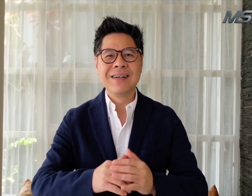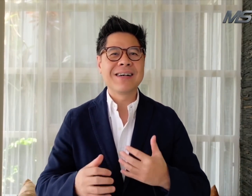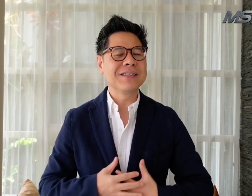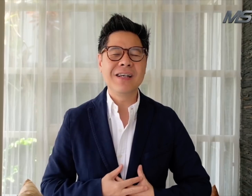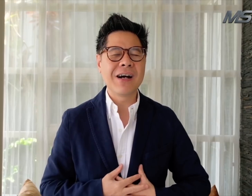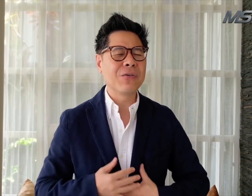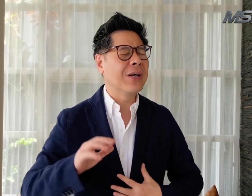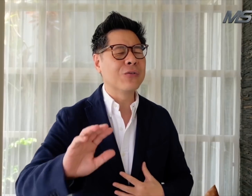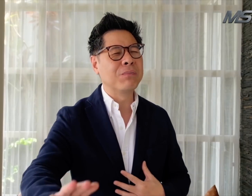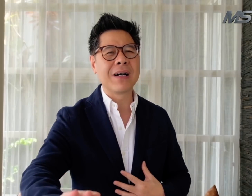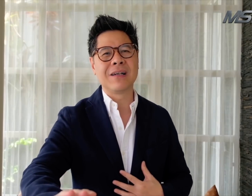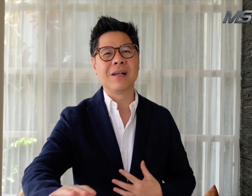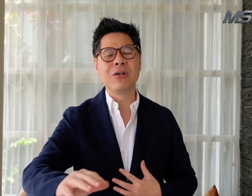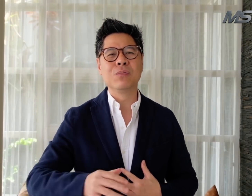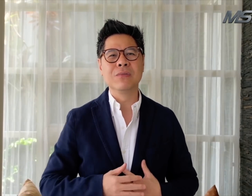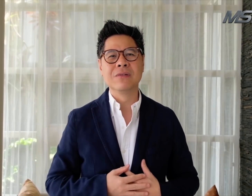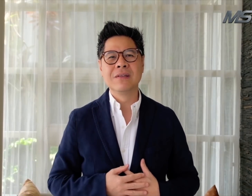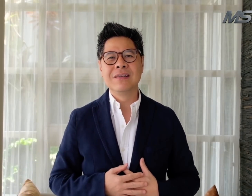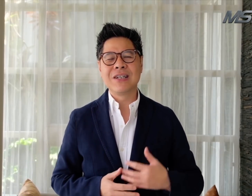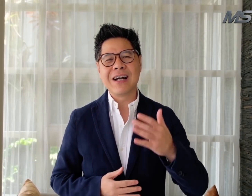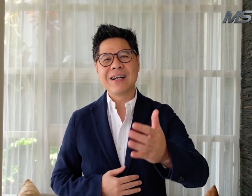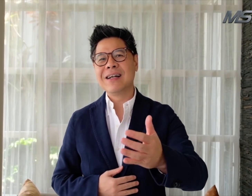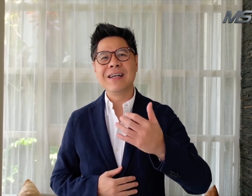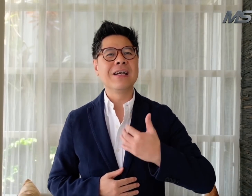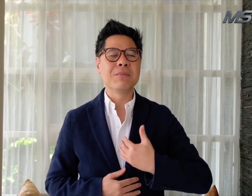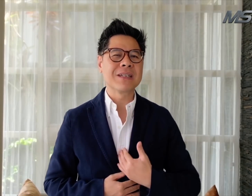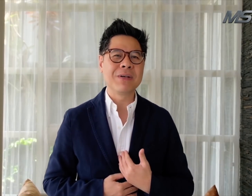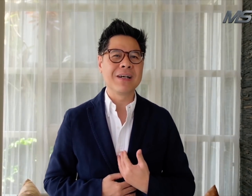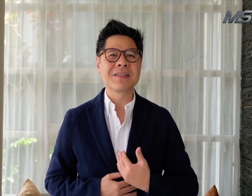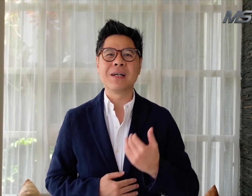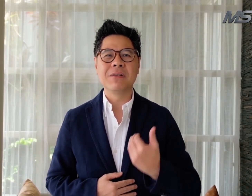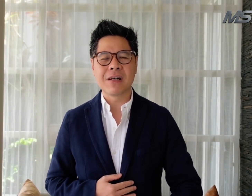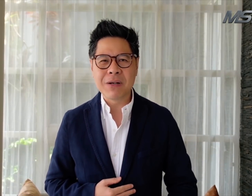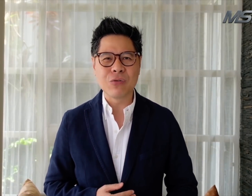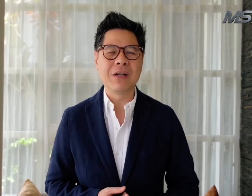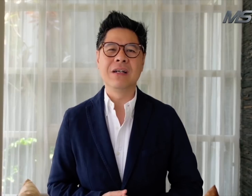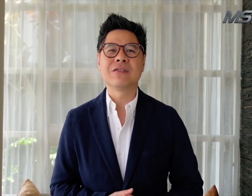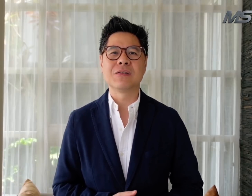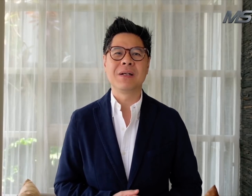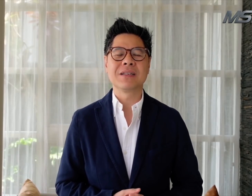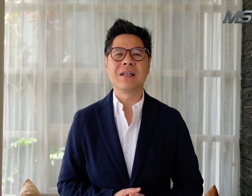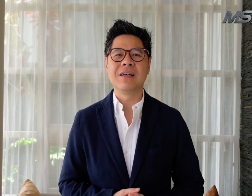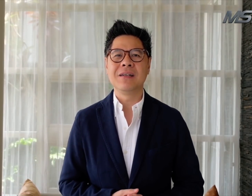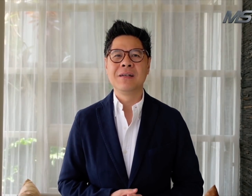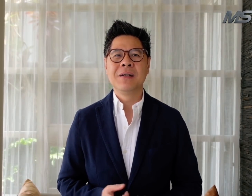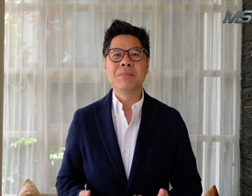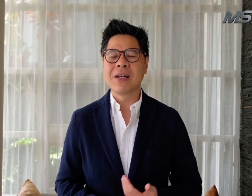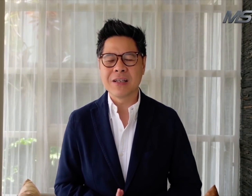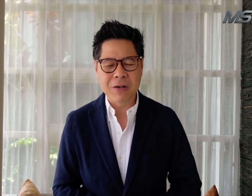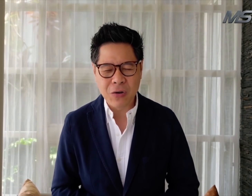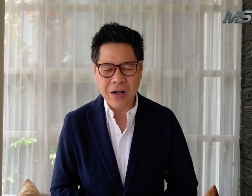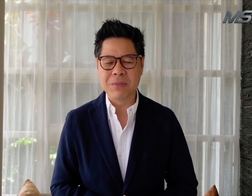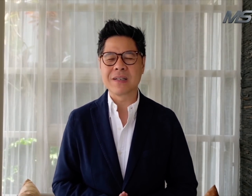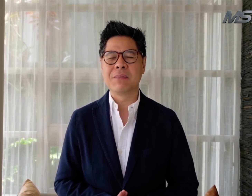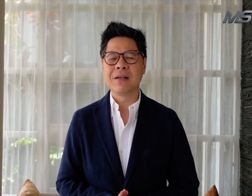mengalami kasih yang aku ingin tumpahkan dalam hidupmu. Jika Anda ingin bersama dengan saya menerima Tuhan Yesus pada saat ini, mari